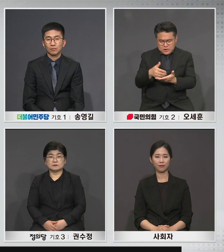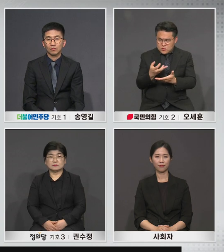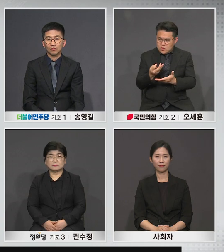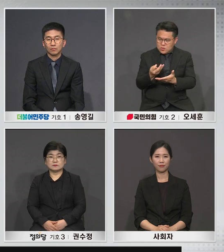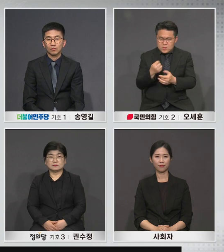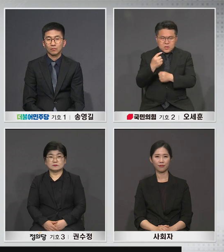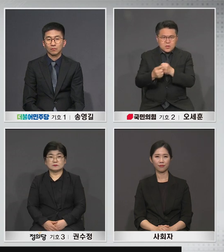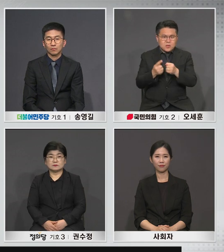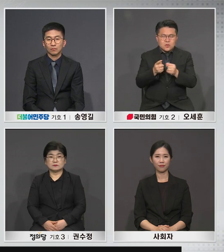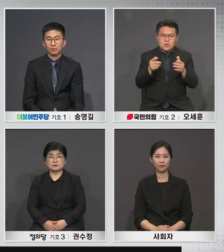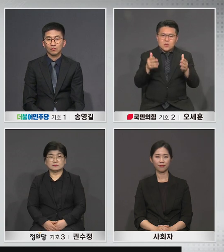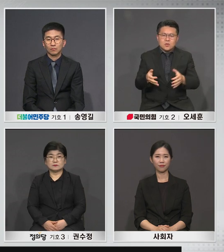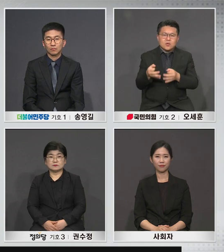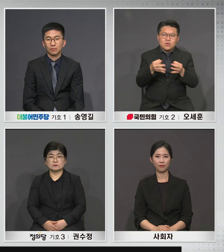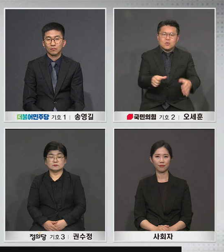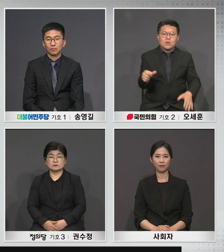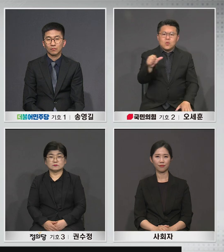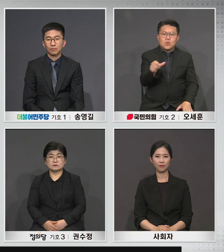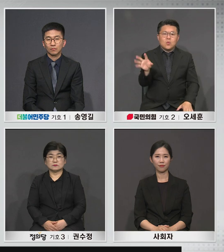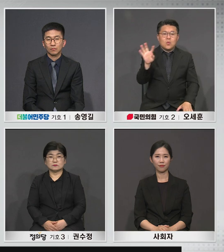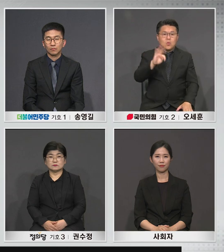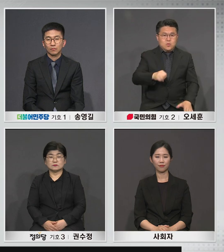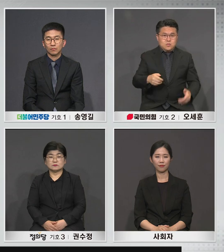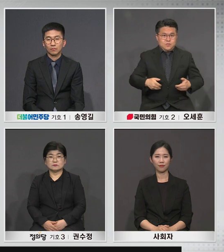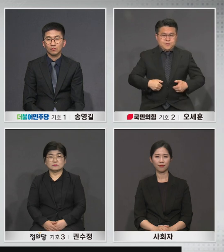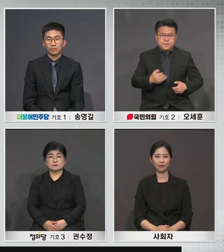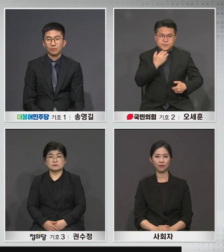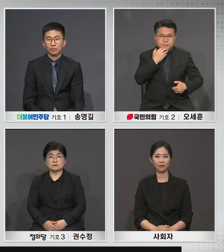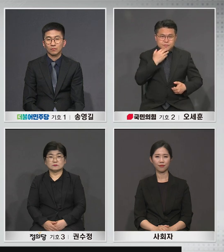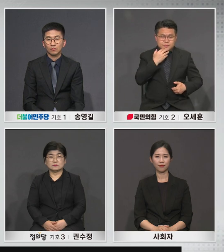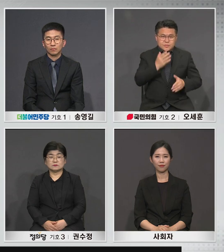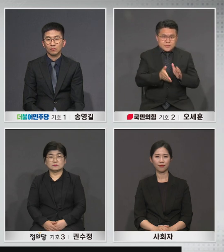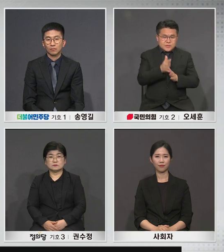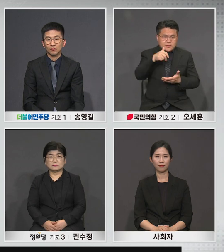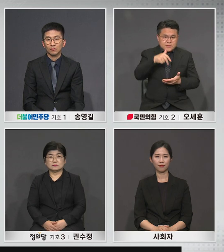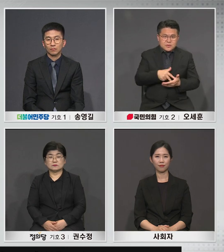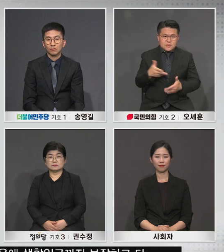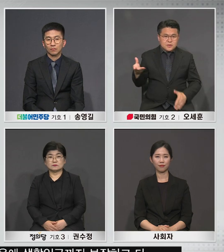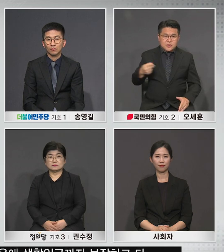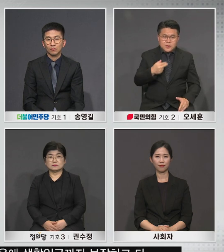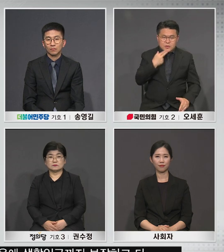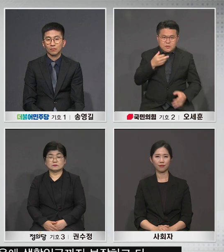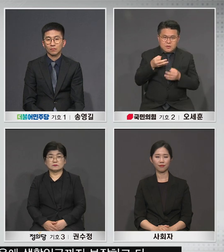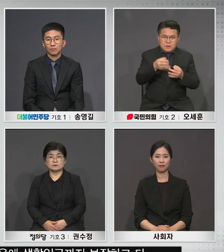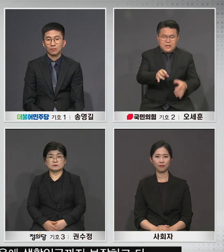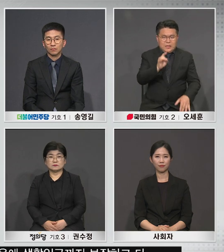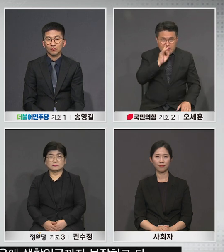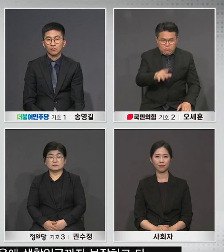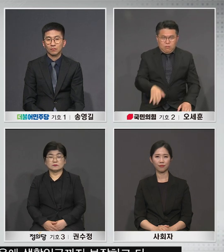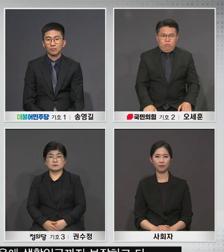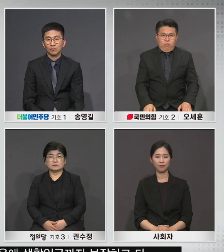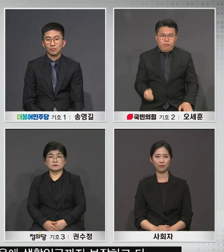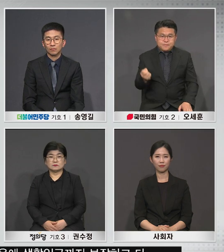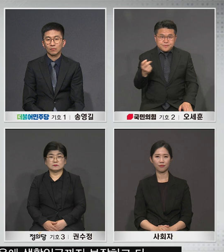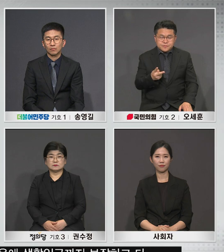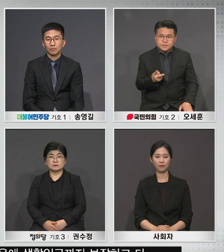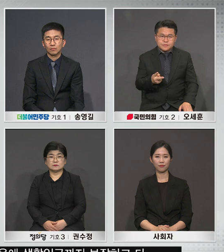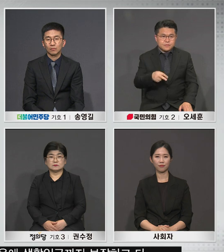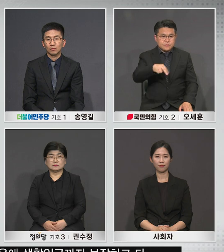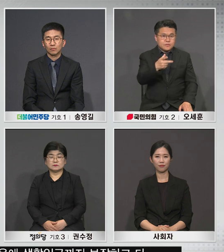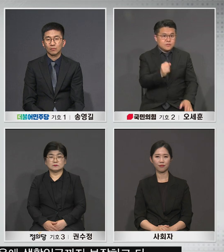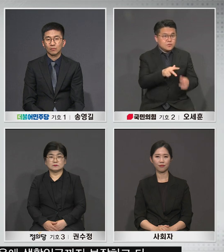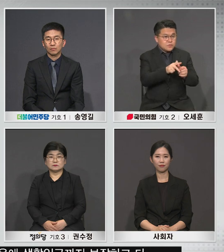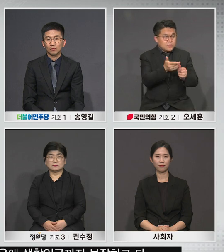1년에 5천억이 들어가더라고요. 서울의 재정 상태로는 빚을 내지 않으면 불가능하다는 점 지적하고 싶었고요. 아까 송영길